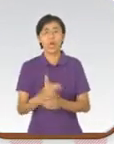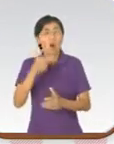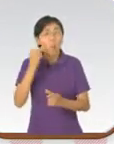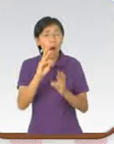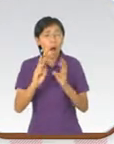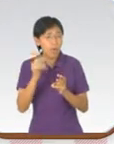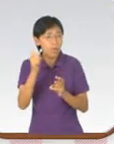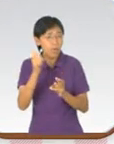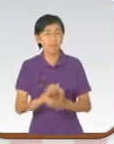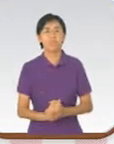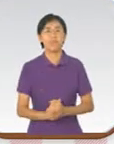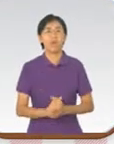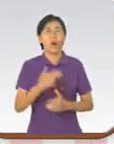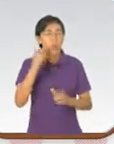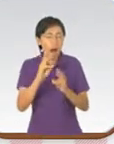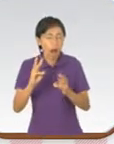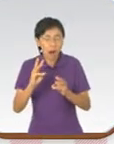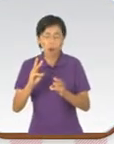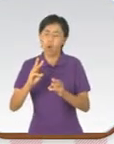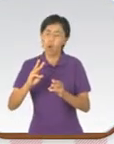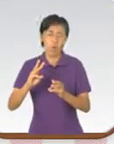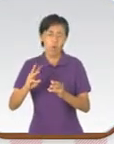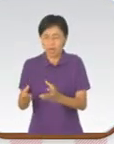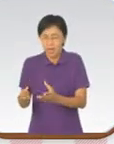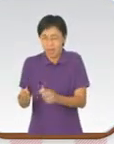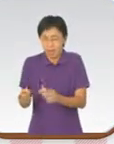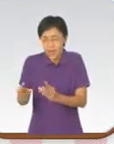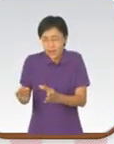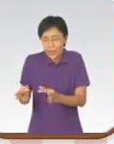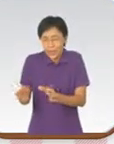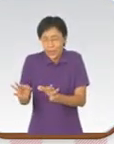ไป มันจะละลายยากนะคะ